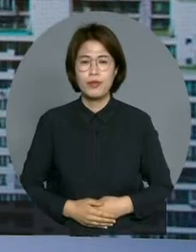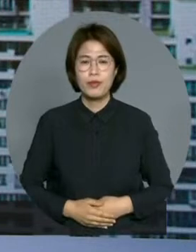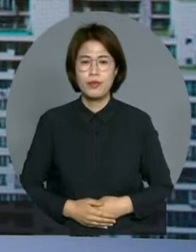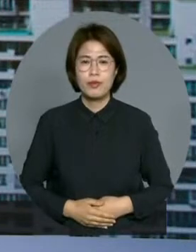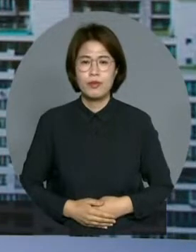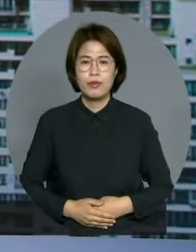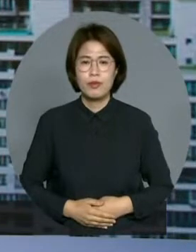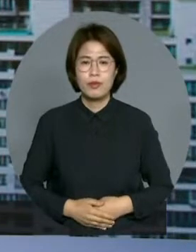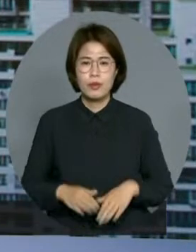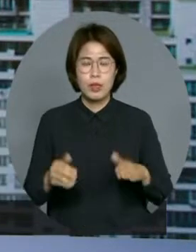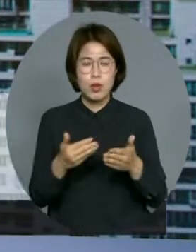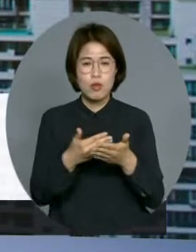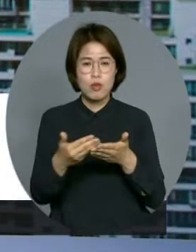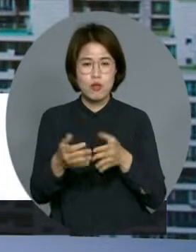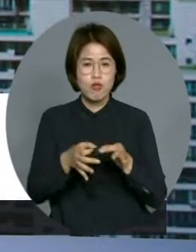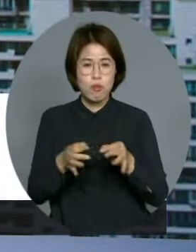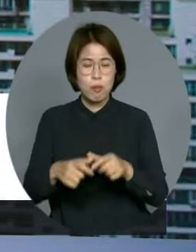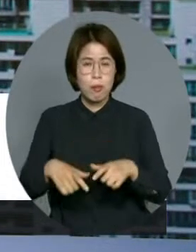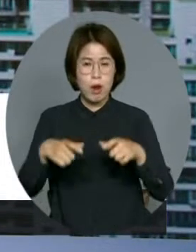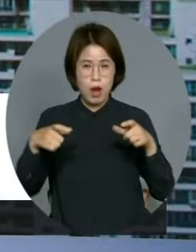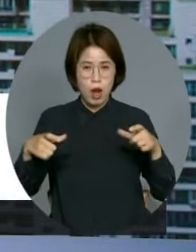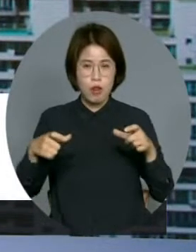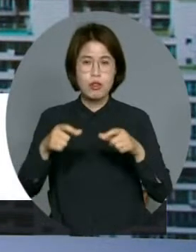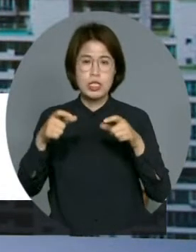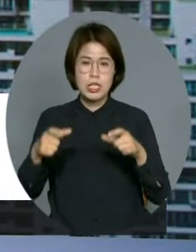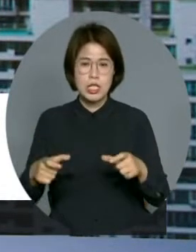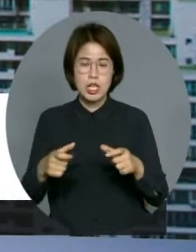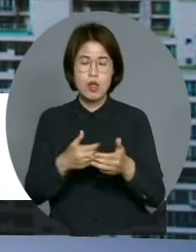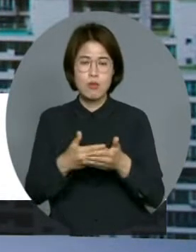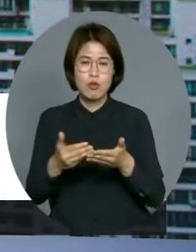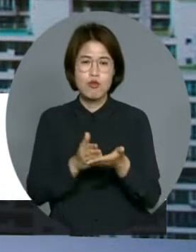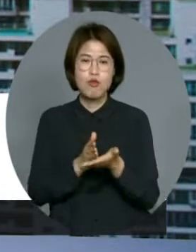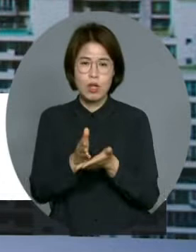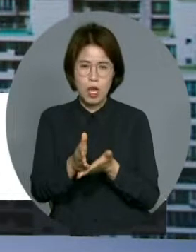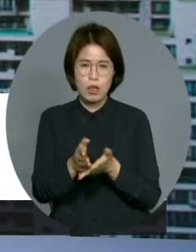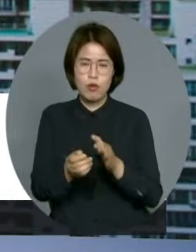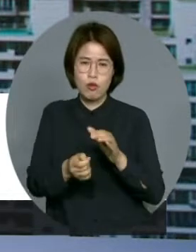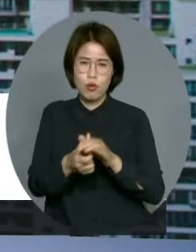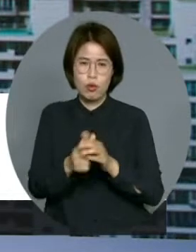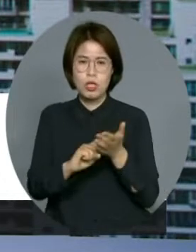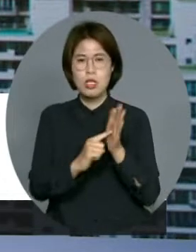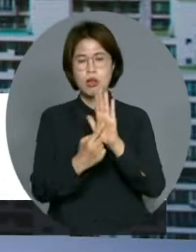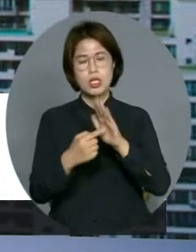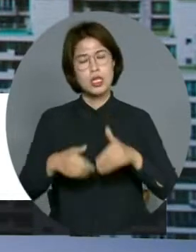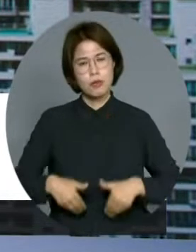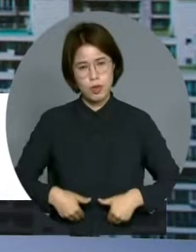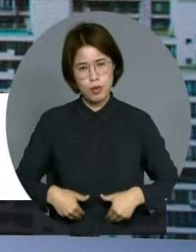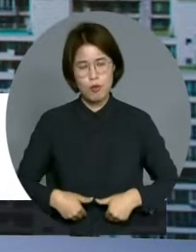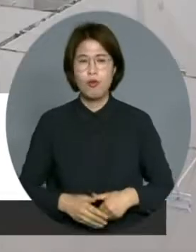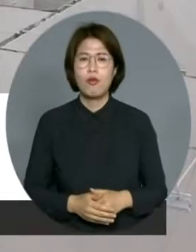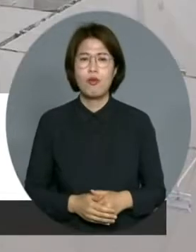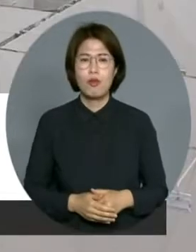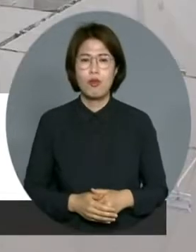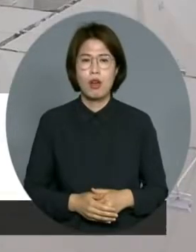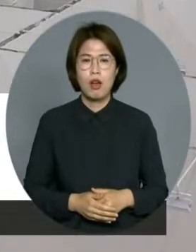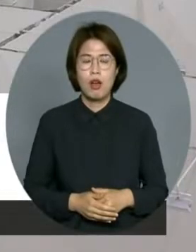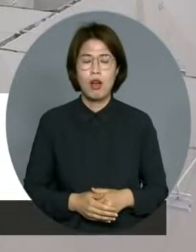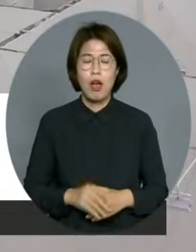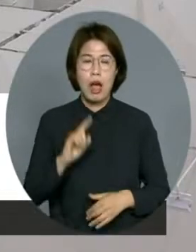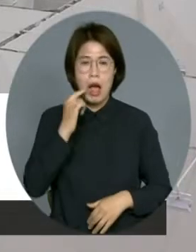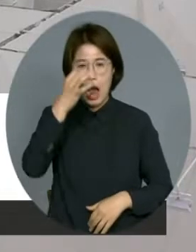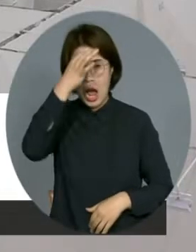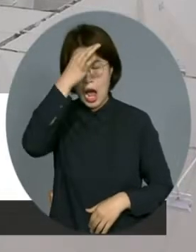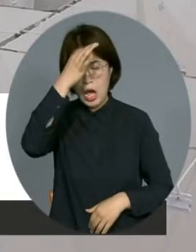최근 미술 시장 확대로 지역 미술계에 도 차별화된 전시 행사에 필요성이 커진 가운데 아트페어 대고